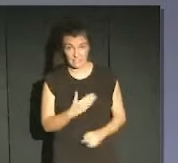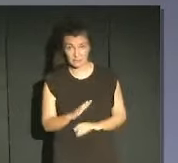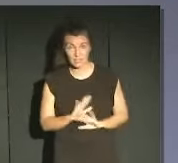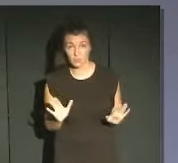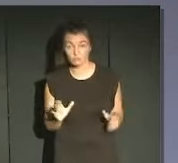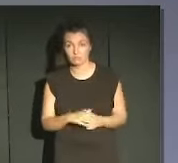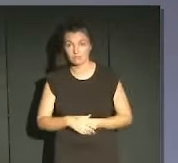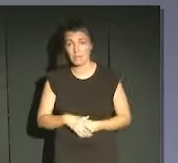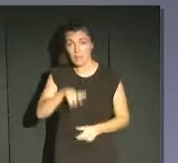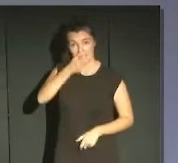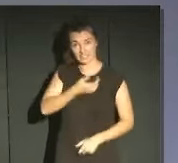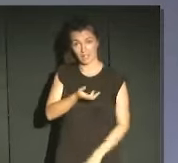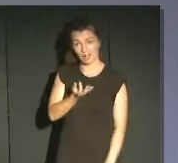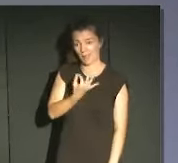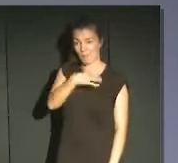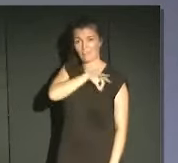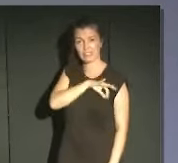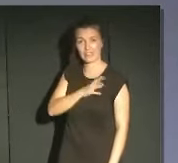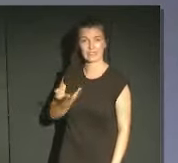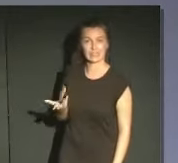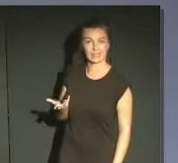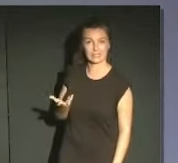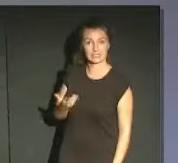profiteur reste un